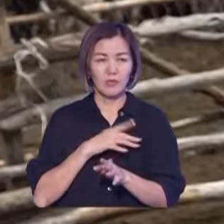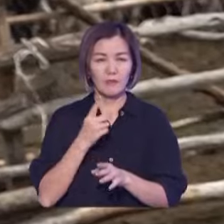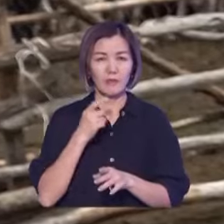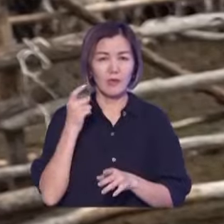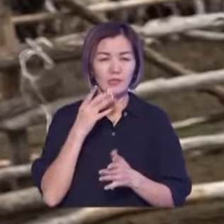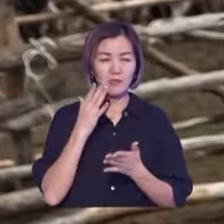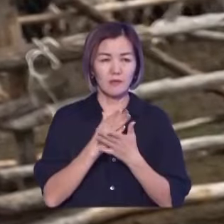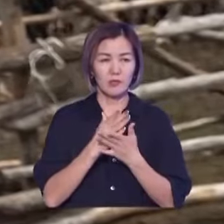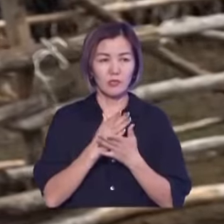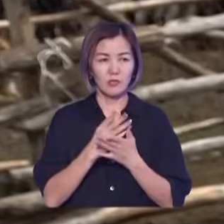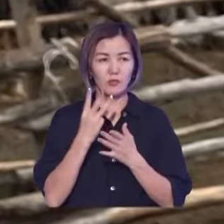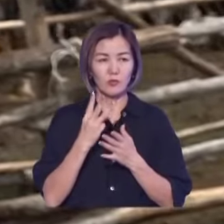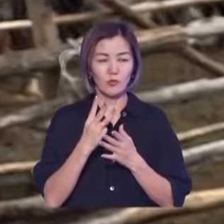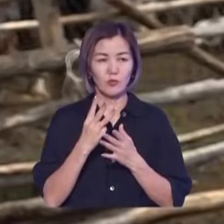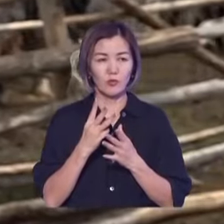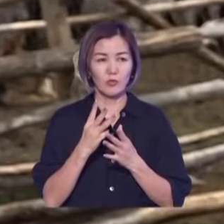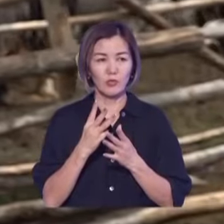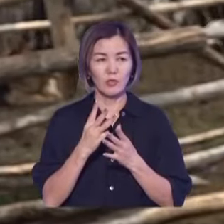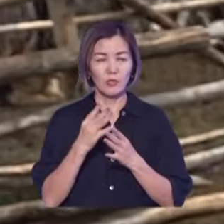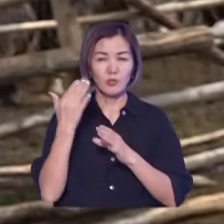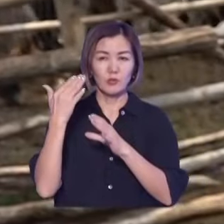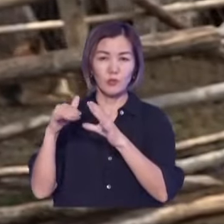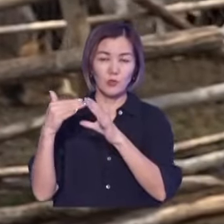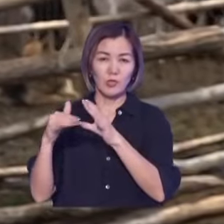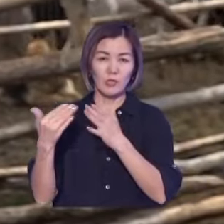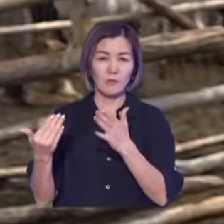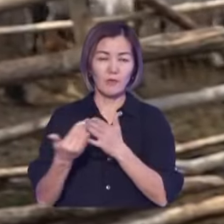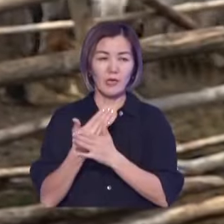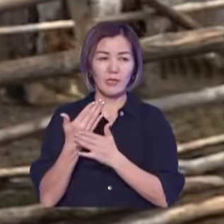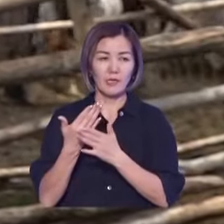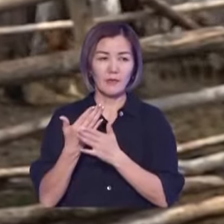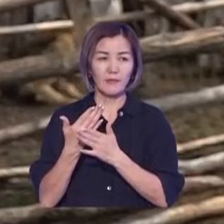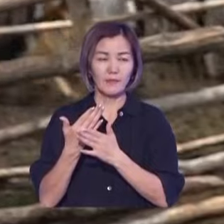шыққан. Үшеуін қайта неге жөнелтіліп, қайта өңдеу орнына